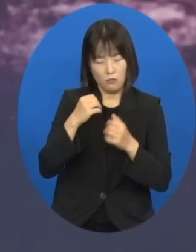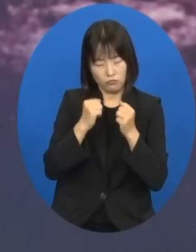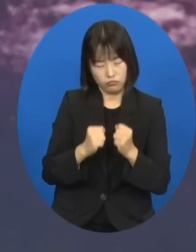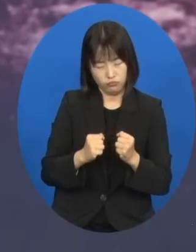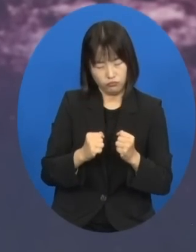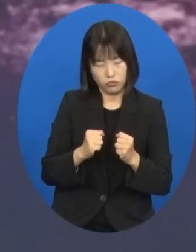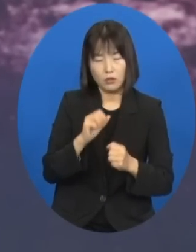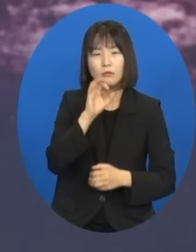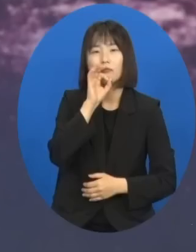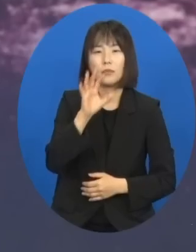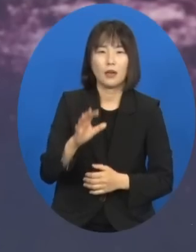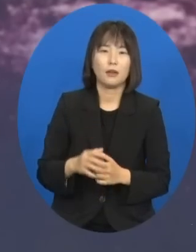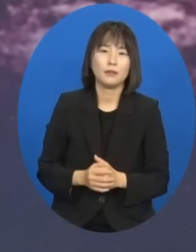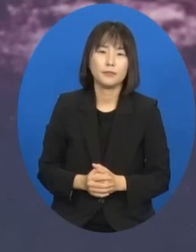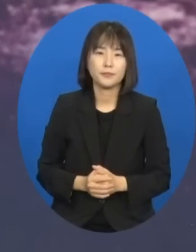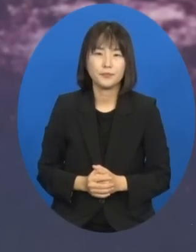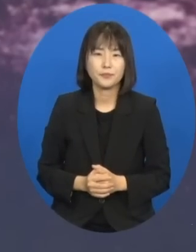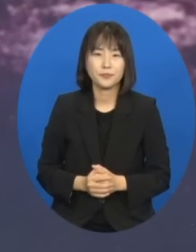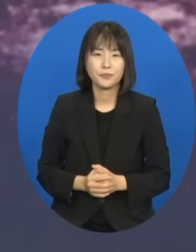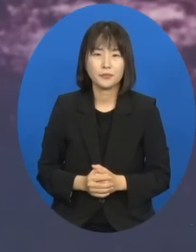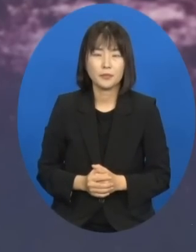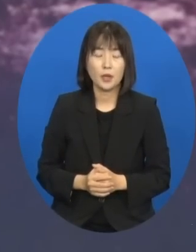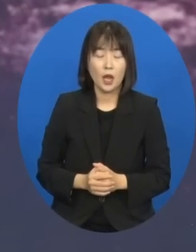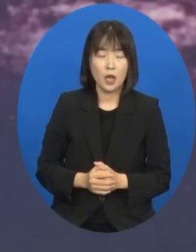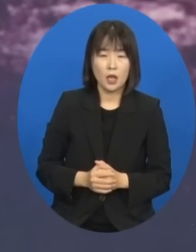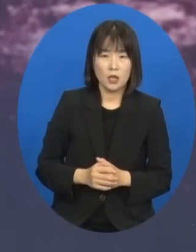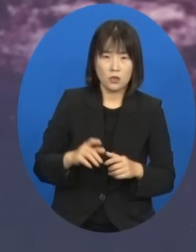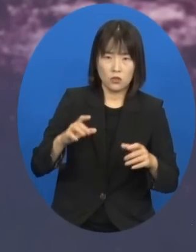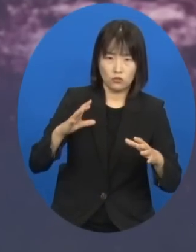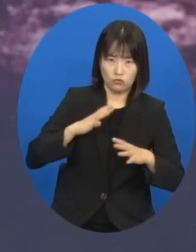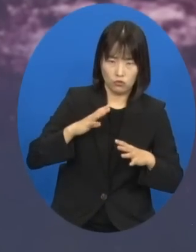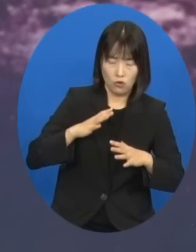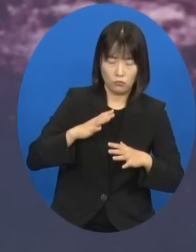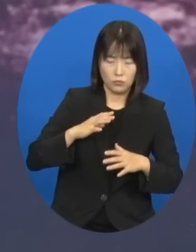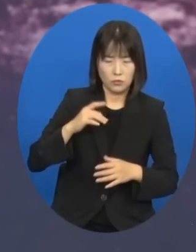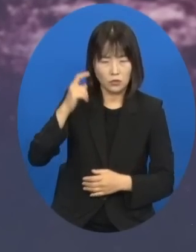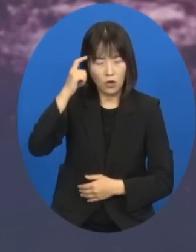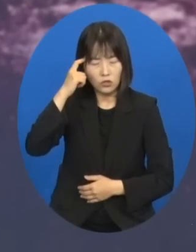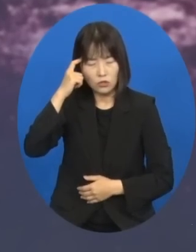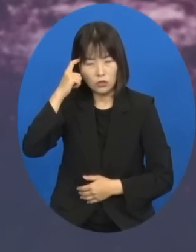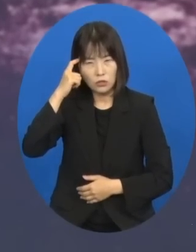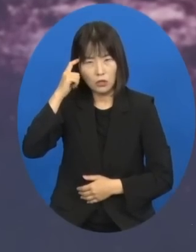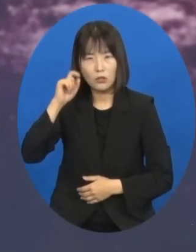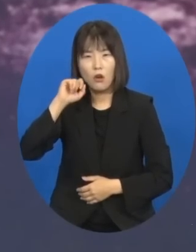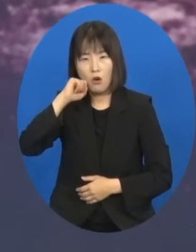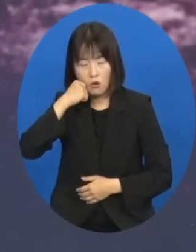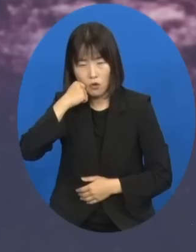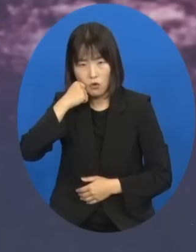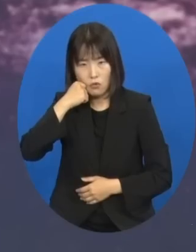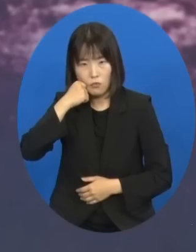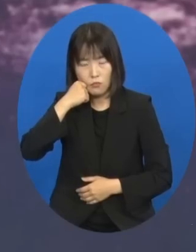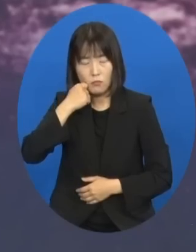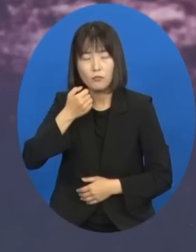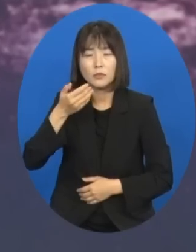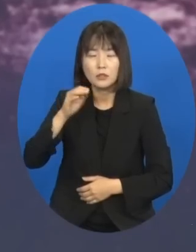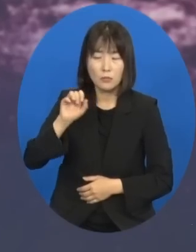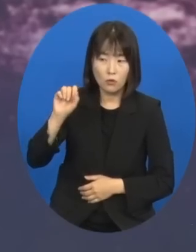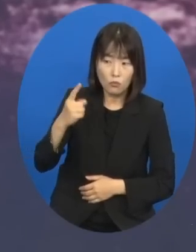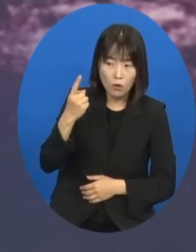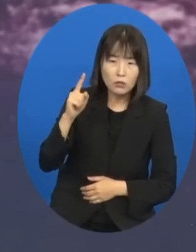그래서 이 두려움은 정신적인 흉년이지만 사실 그 원인을 따져보면 영적인 문제입니다. 아까 말씀드린